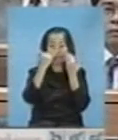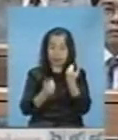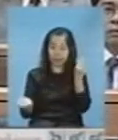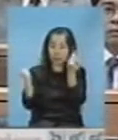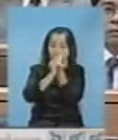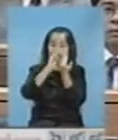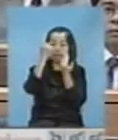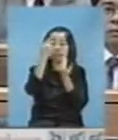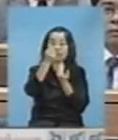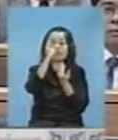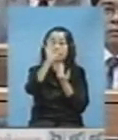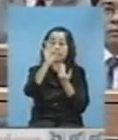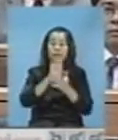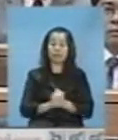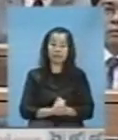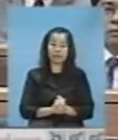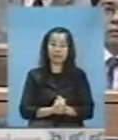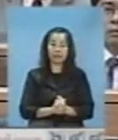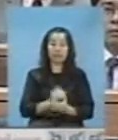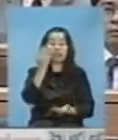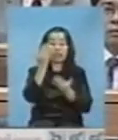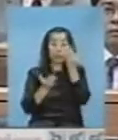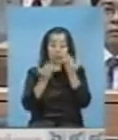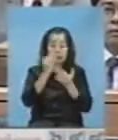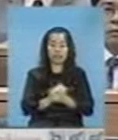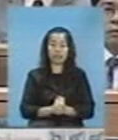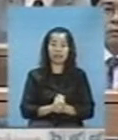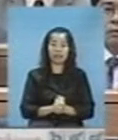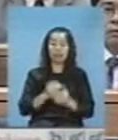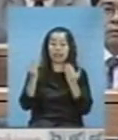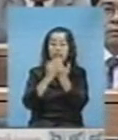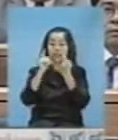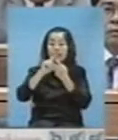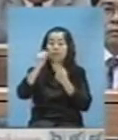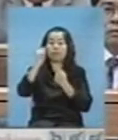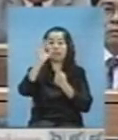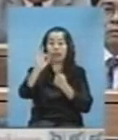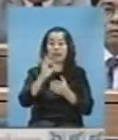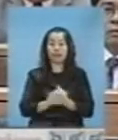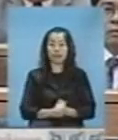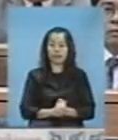ฉบับหรือเป็นฉบับที่19